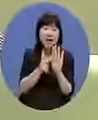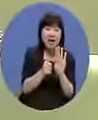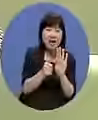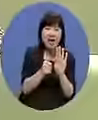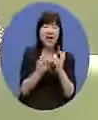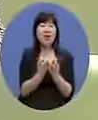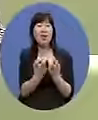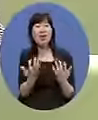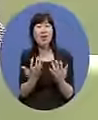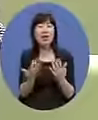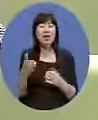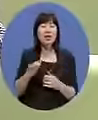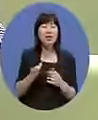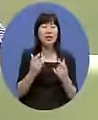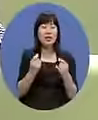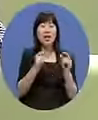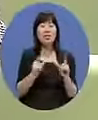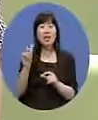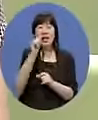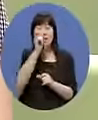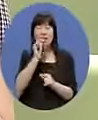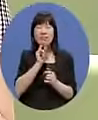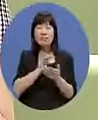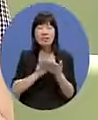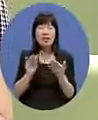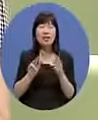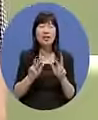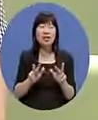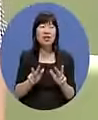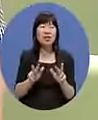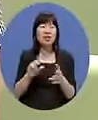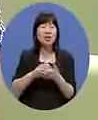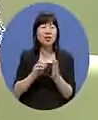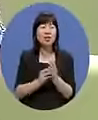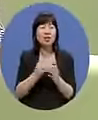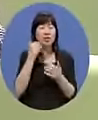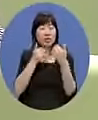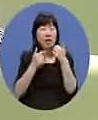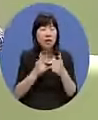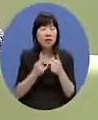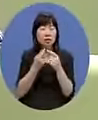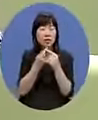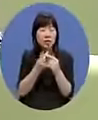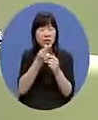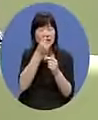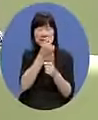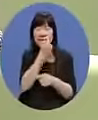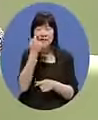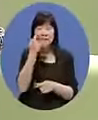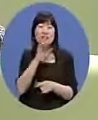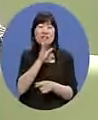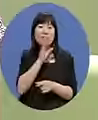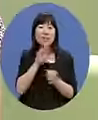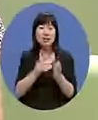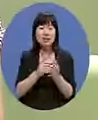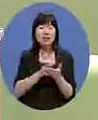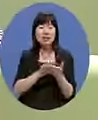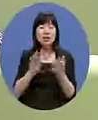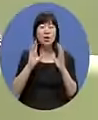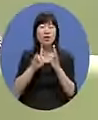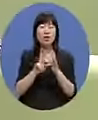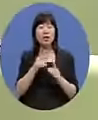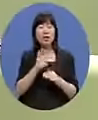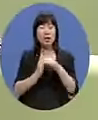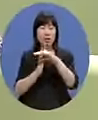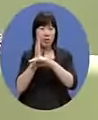몰라서. 근데 그냥 이렇게 살고 있거든요. 그래서 사실은 이거는 어느 정도 누구에게나 조금씩 있는 증상이긴 한데요. 어렸을 때 이게